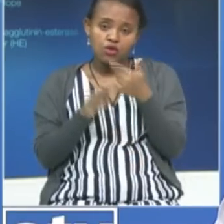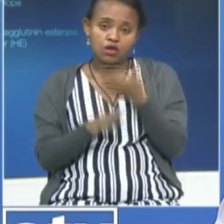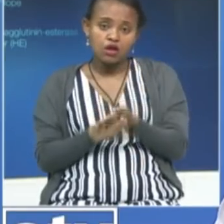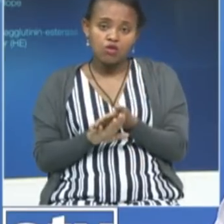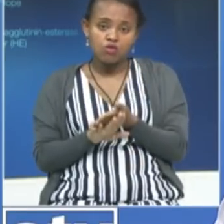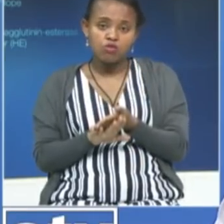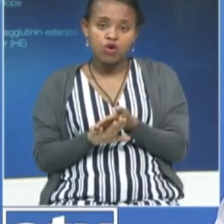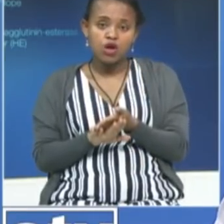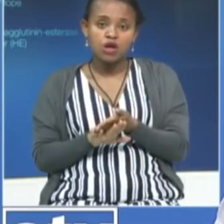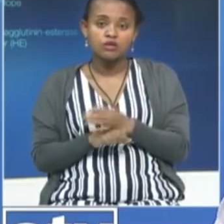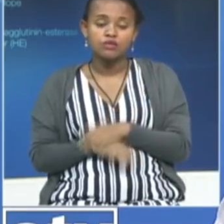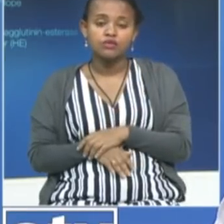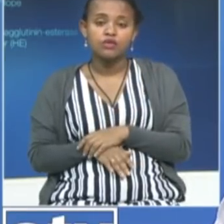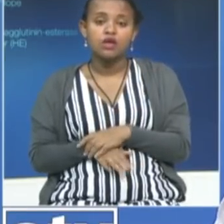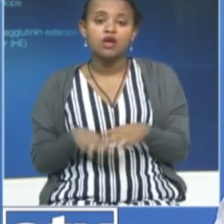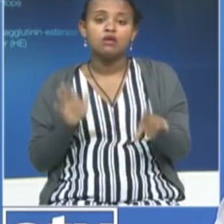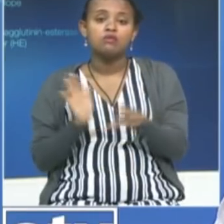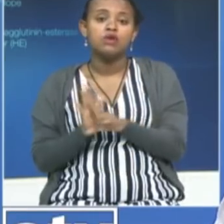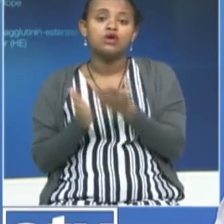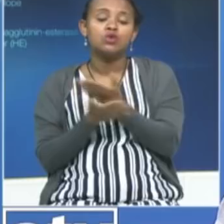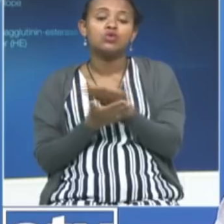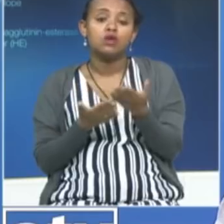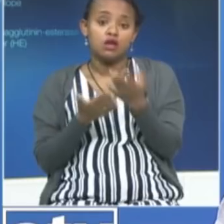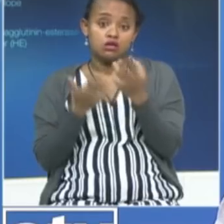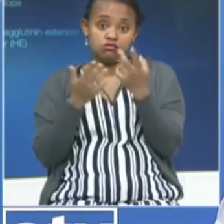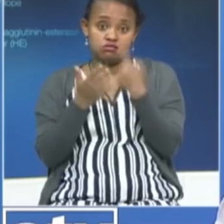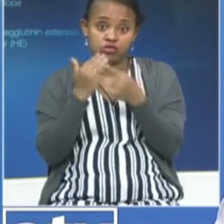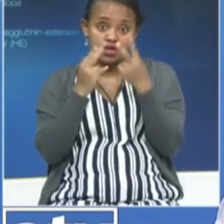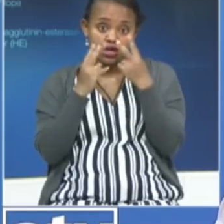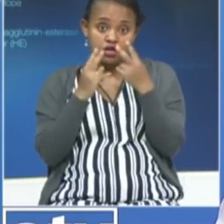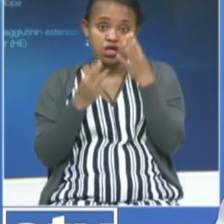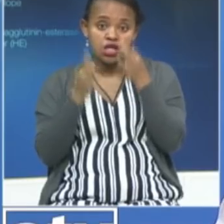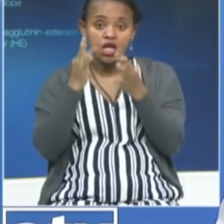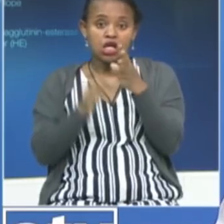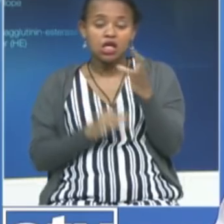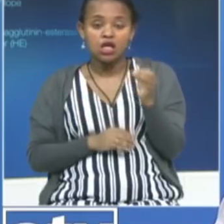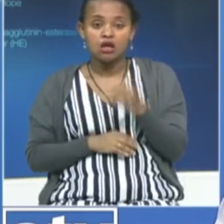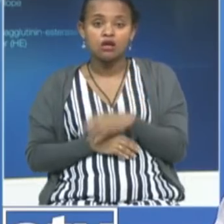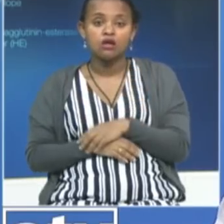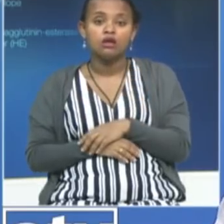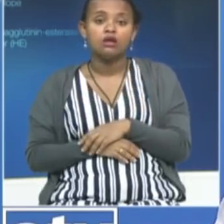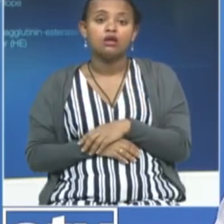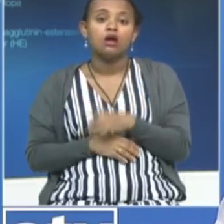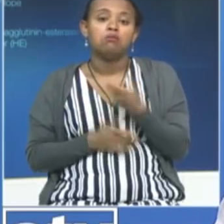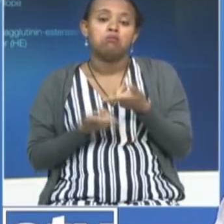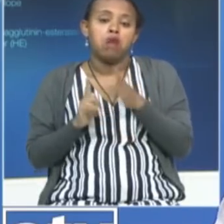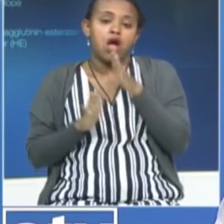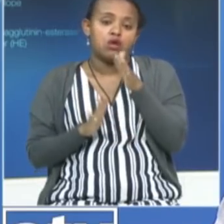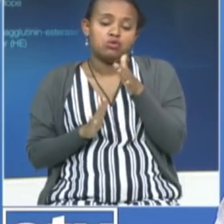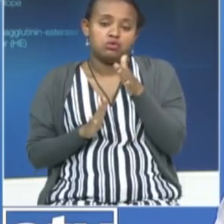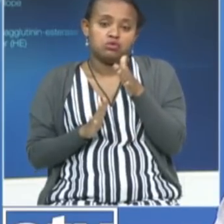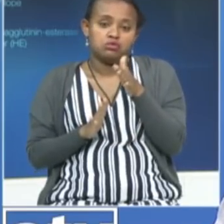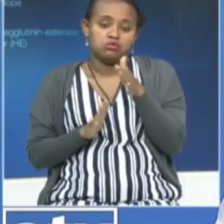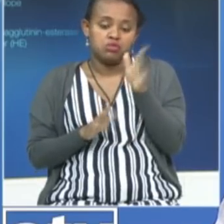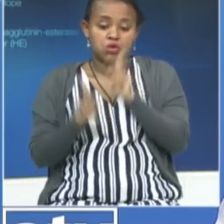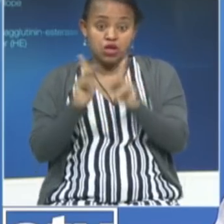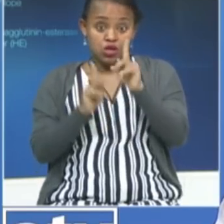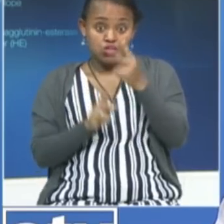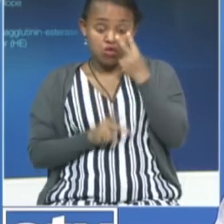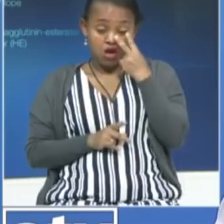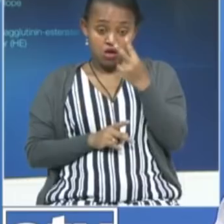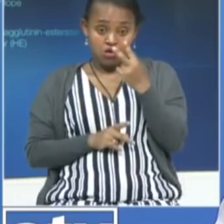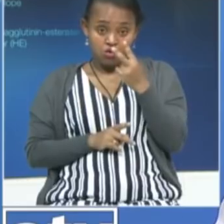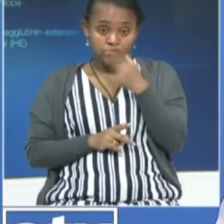በህግ አንመልሰውም እና በህግ ጉዳዩ ብቻ ይዳኝና የሚል ነገር እንደው ባይኖር እና ማህበረሰቡ ያስተዋለውን